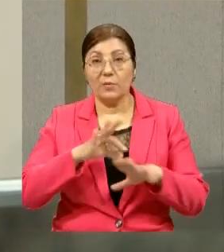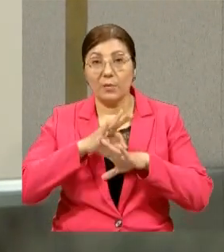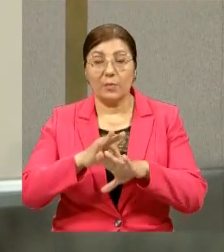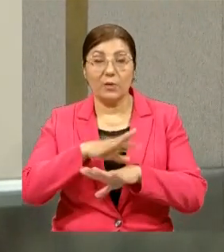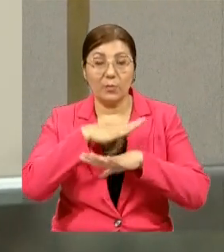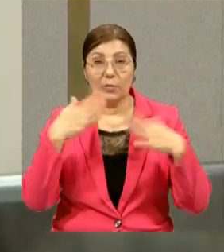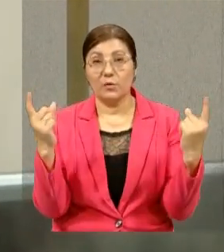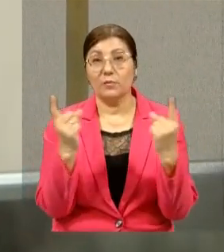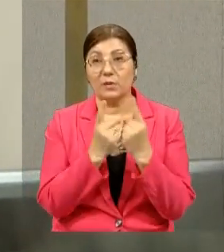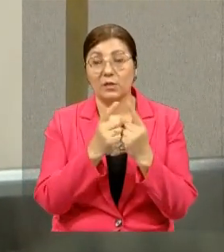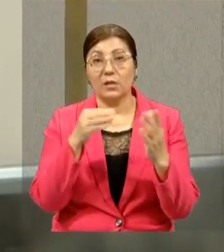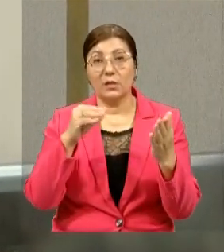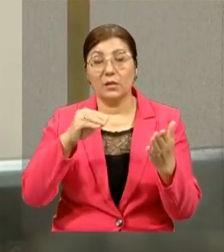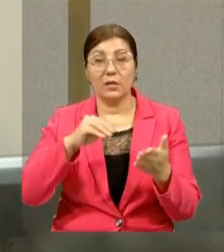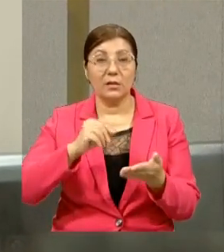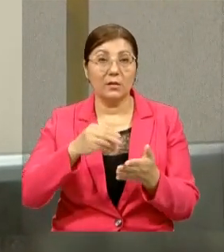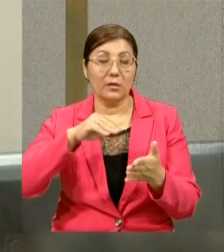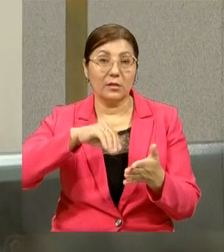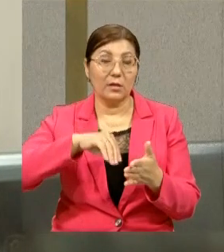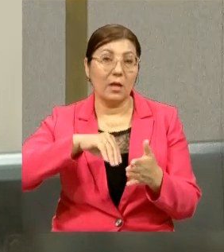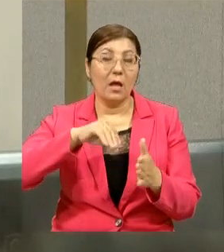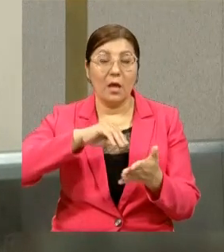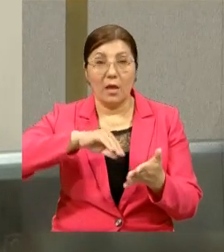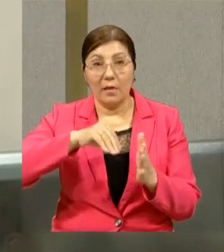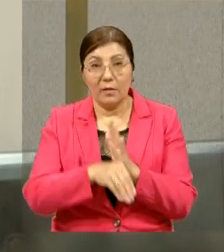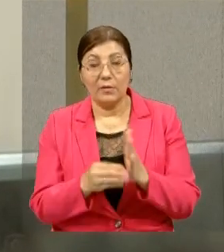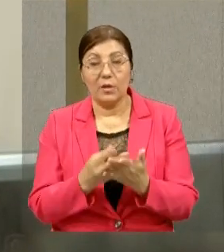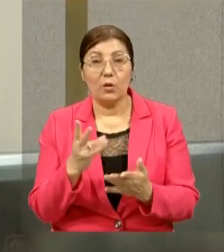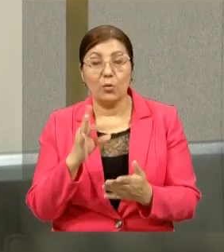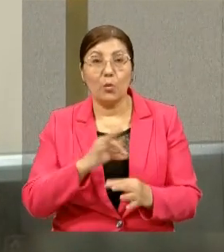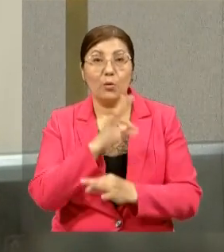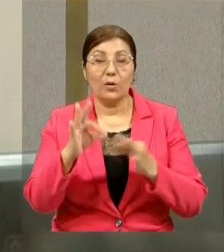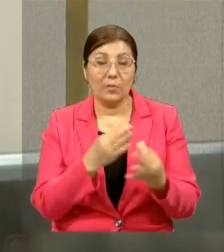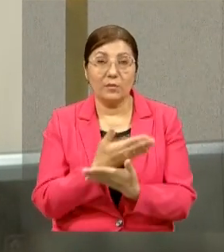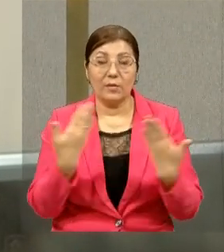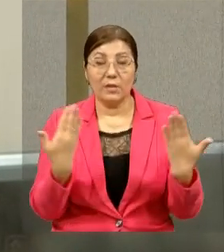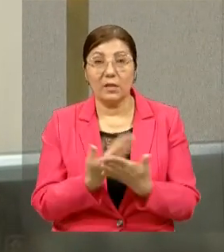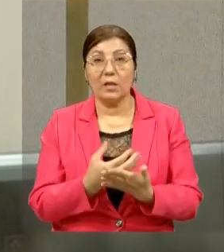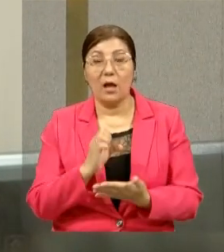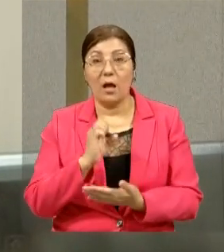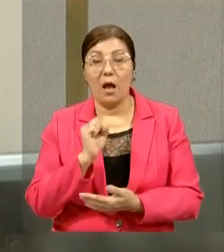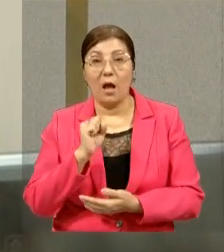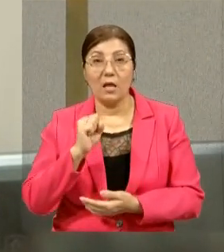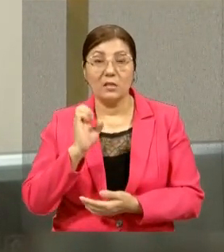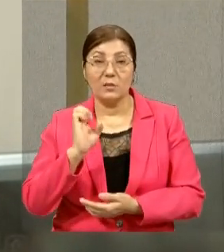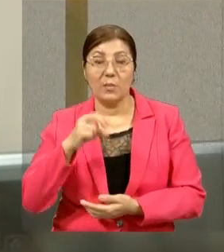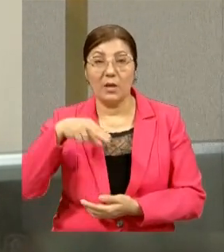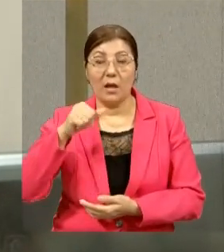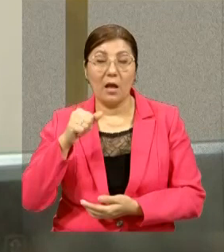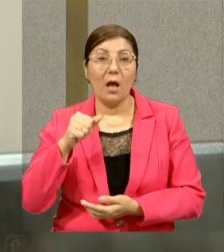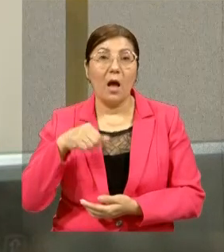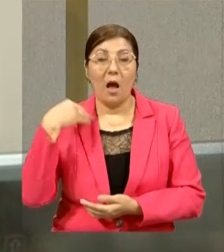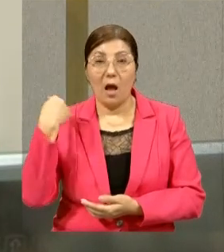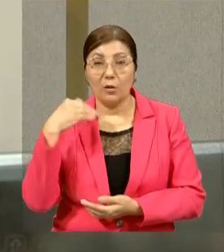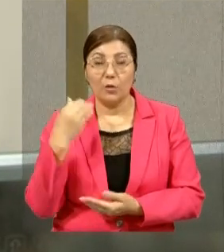одну встречу с инвесторами но реальных проектов Пока нет СПК акту АО казах Инвест региональной палате предпринимателей